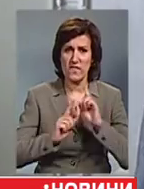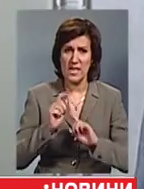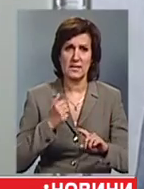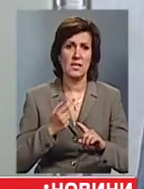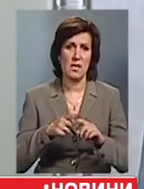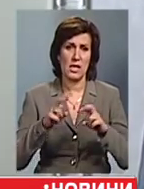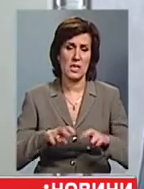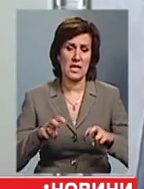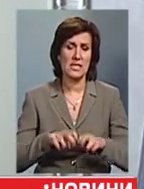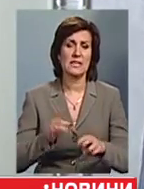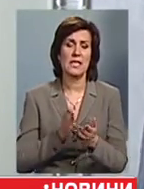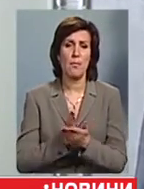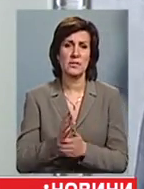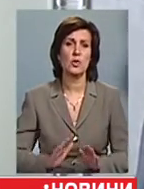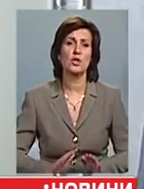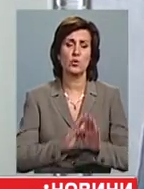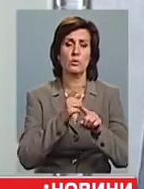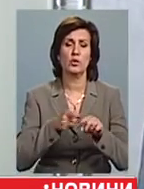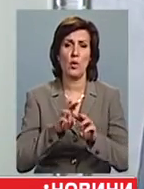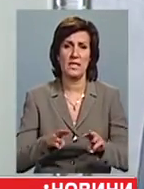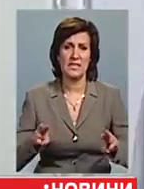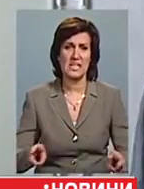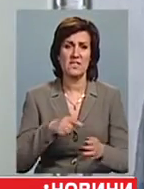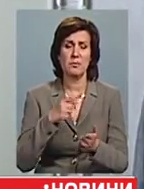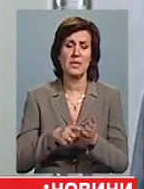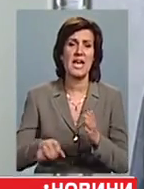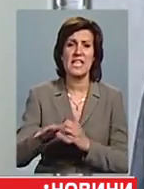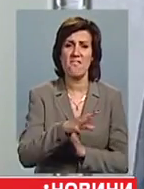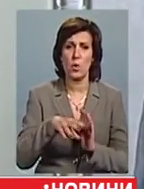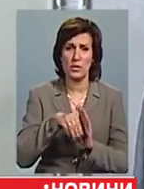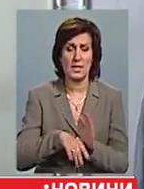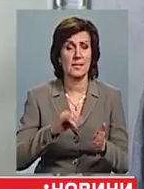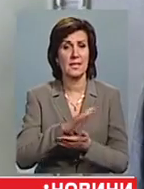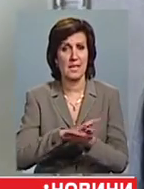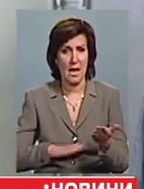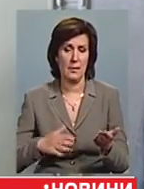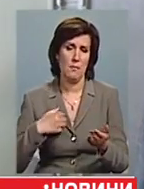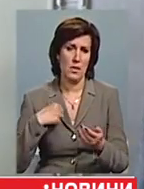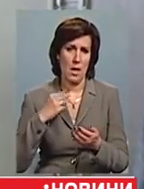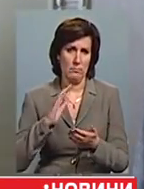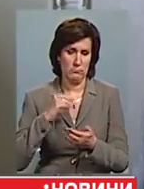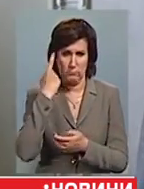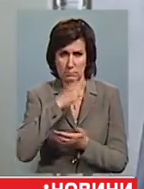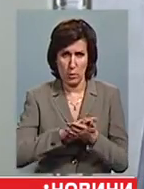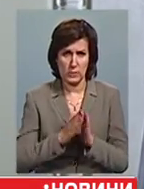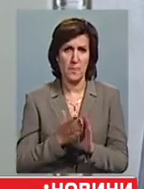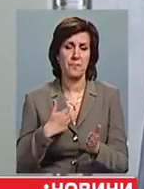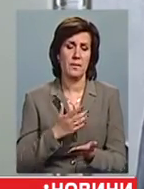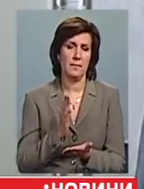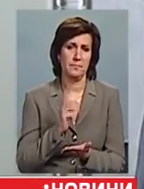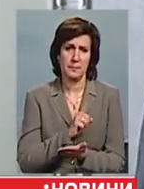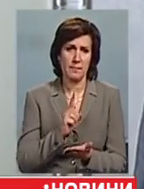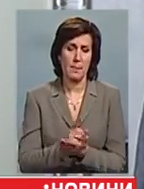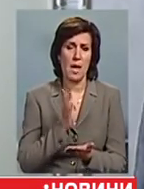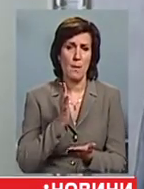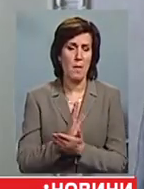на посаду заступника цього ж міністерства з питань євроінтеграції. Ми і далі, а це моя особиста позиція, що ми маємо